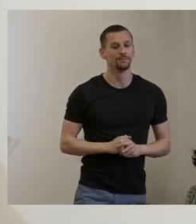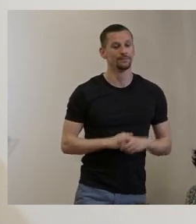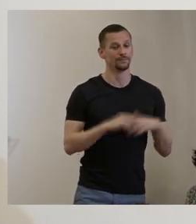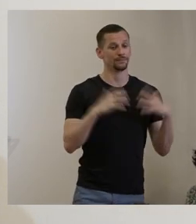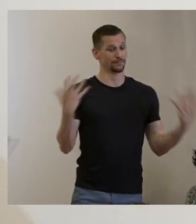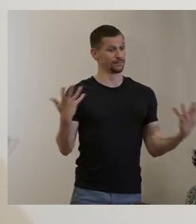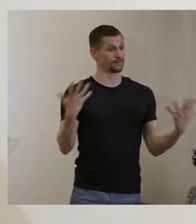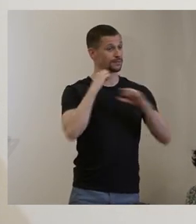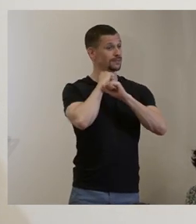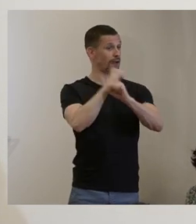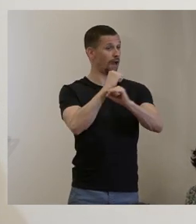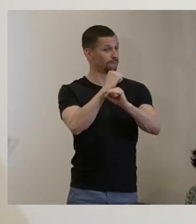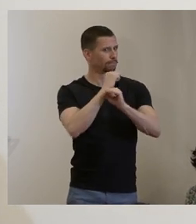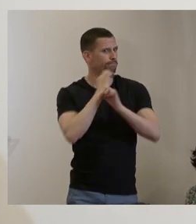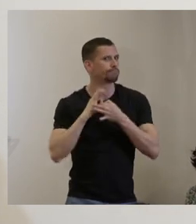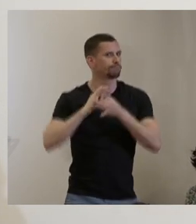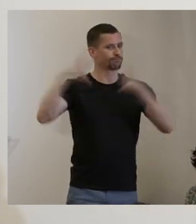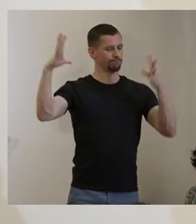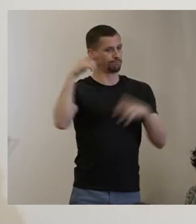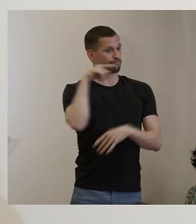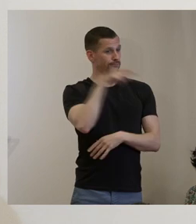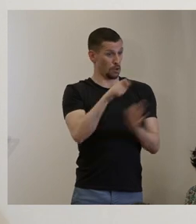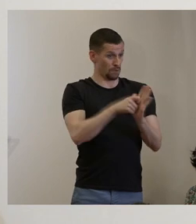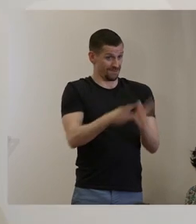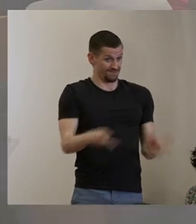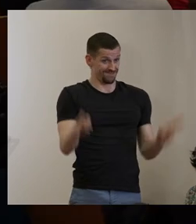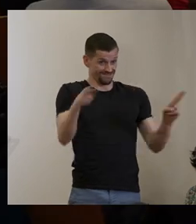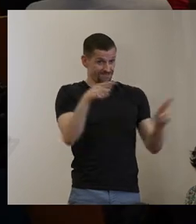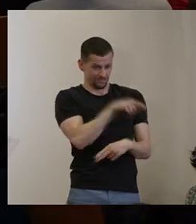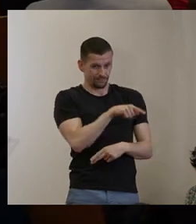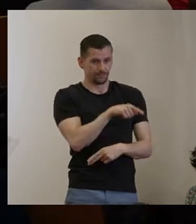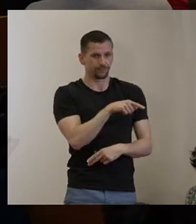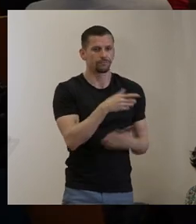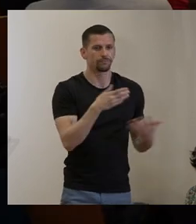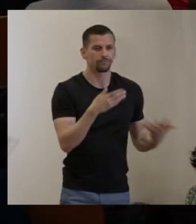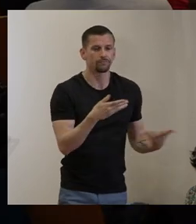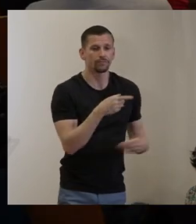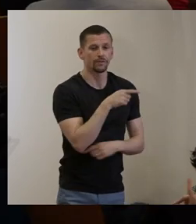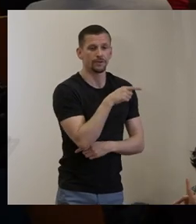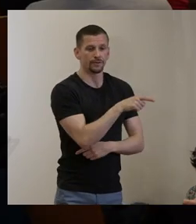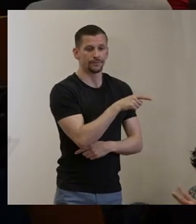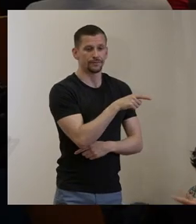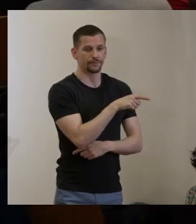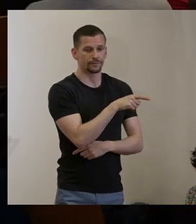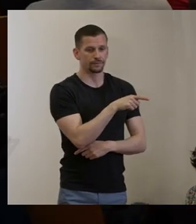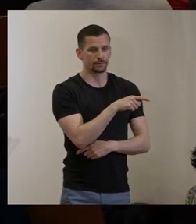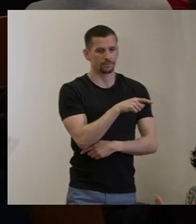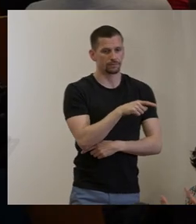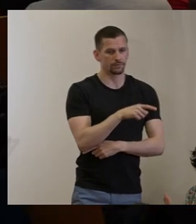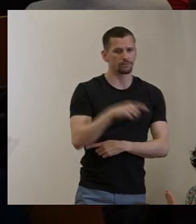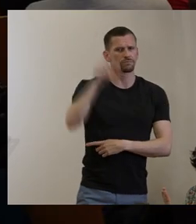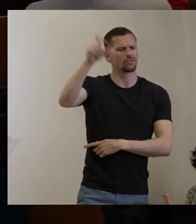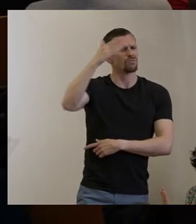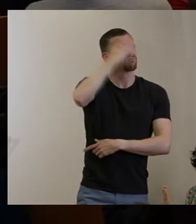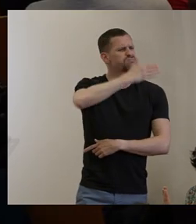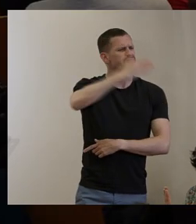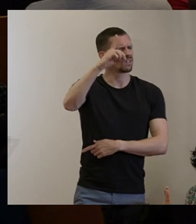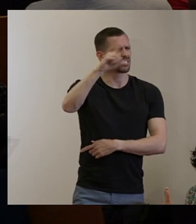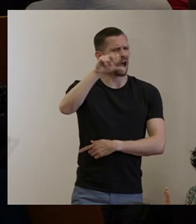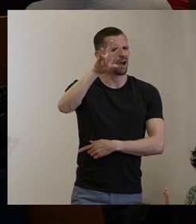excusez du peu, le neveu du grand peintre David. Donc il est d'une grande famille d'artistes. Il a été